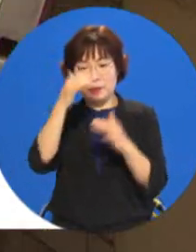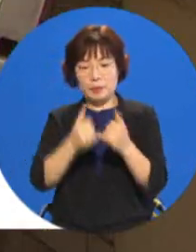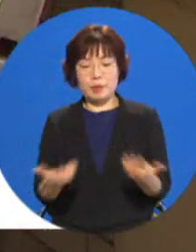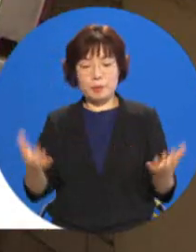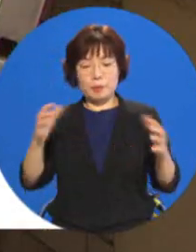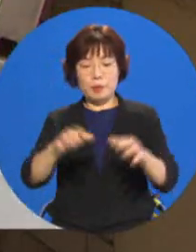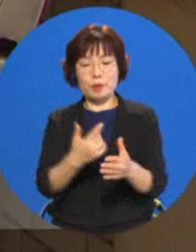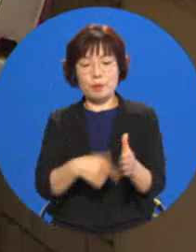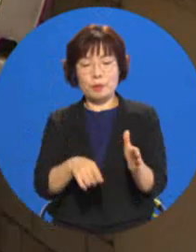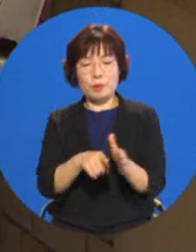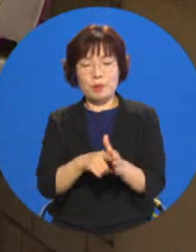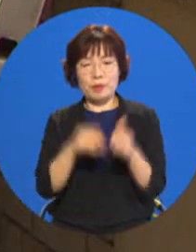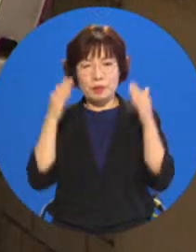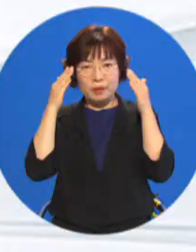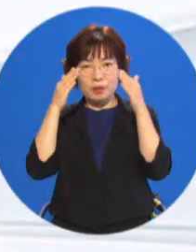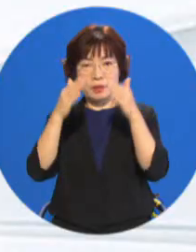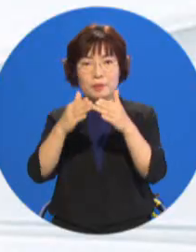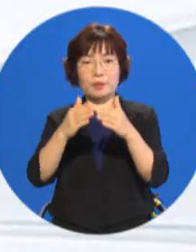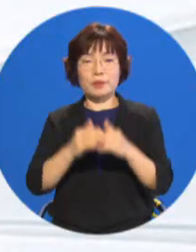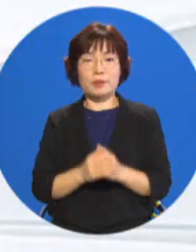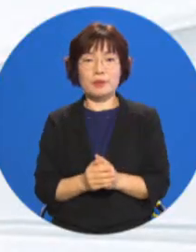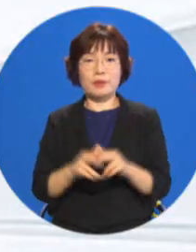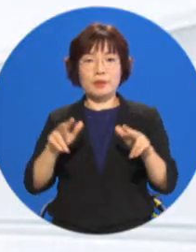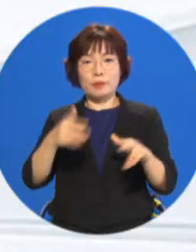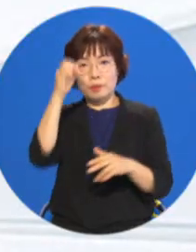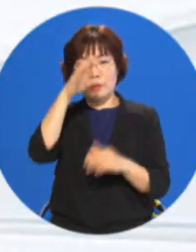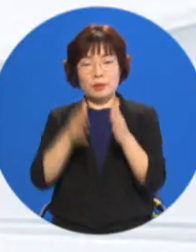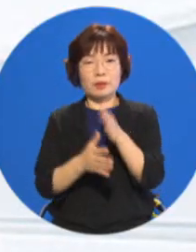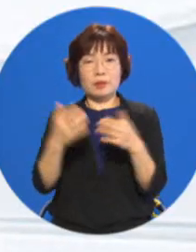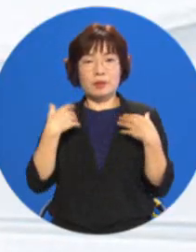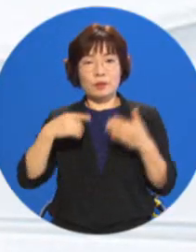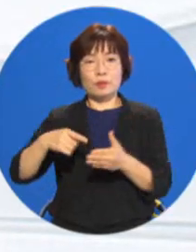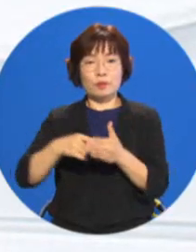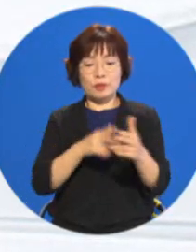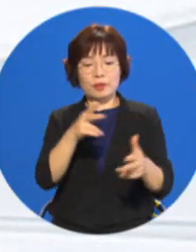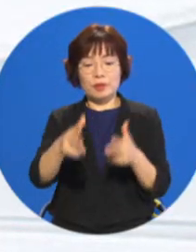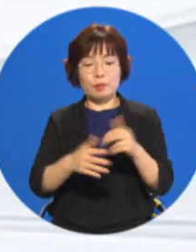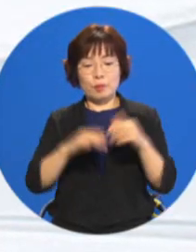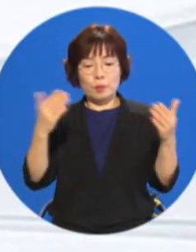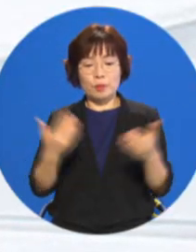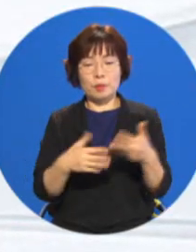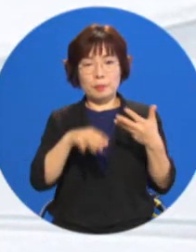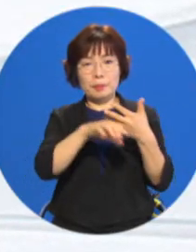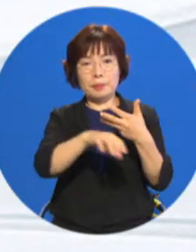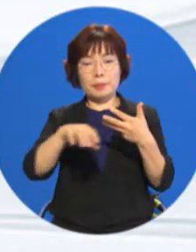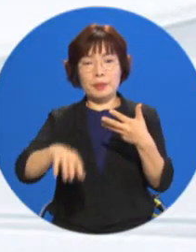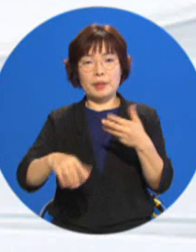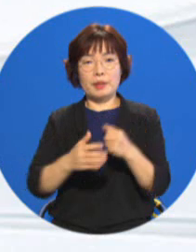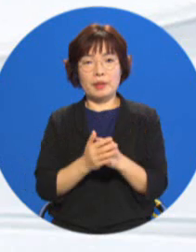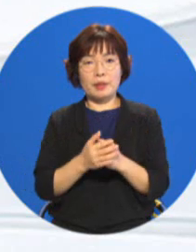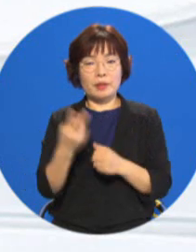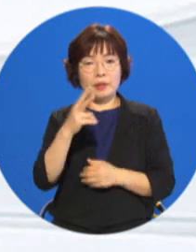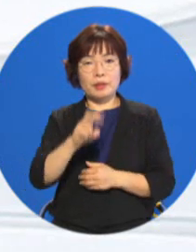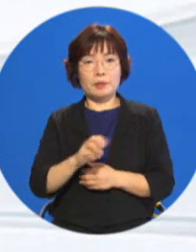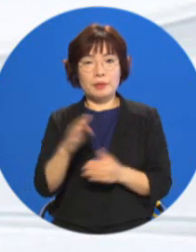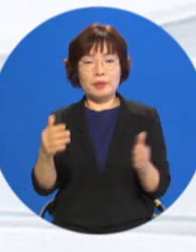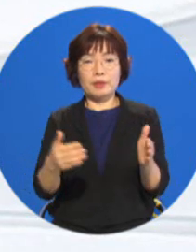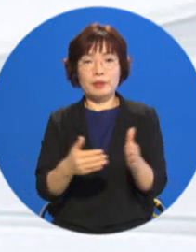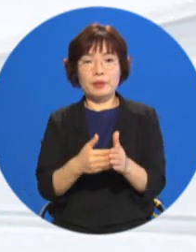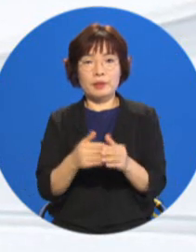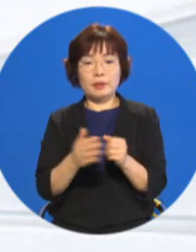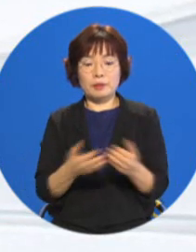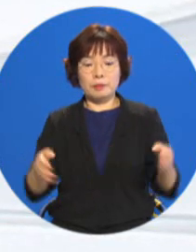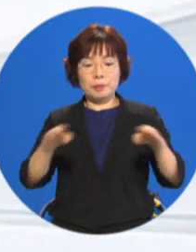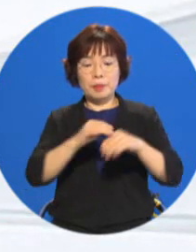유입에도 초점을 맞추고 있습니다. 현재 광양시가 추진하고 있는 관련 사업은 모두 8개. 오는 2024년까지